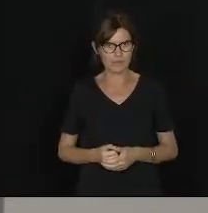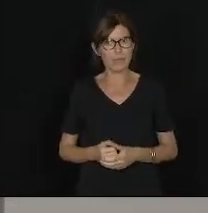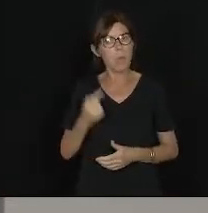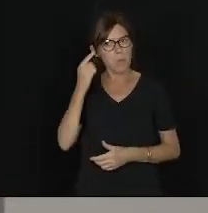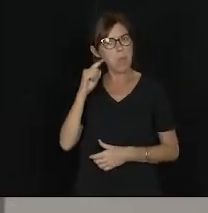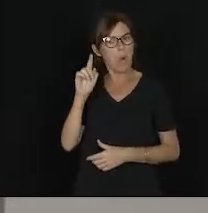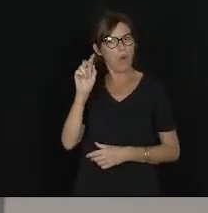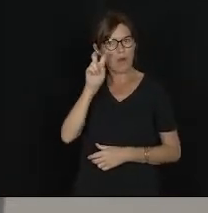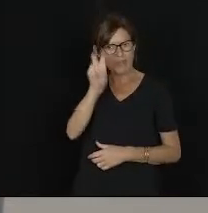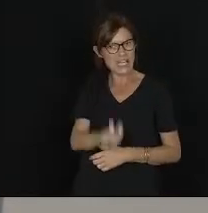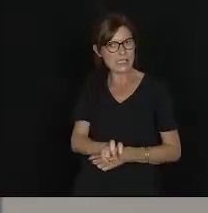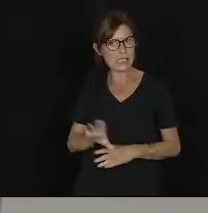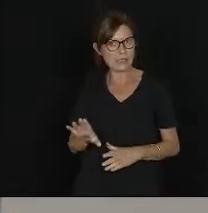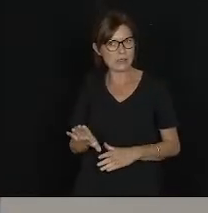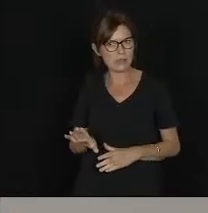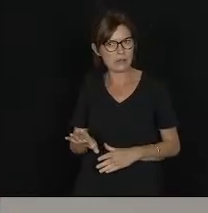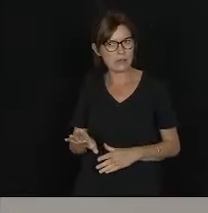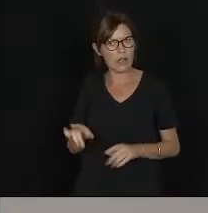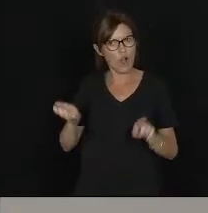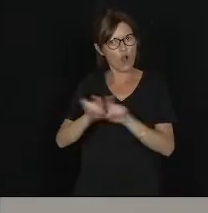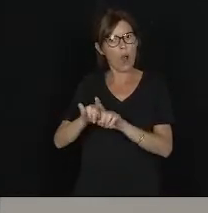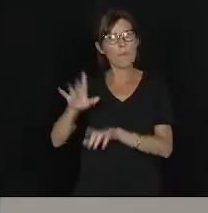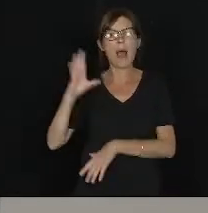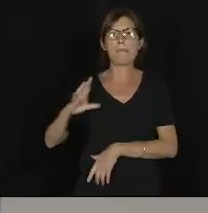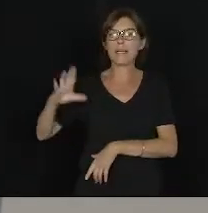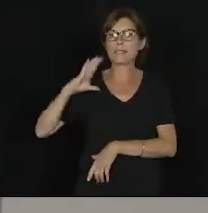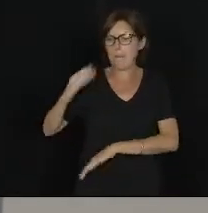de soigner le passé. Il n'en reste pas moins que,